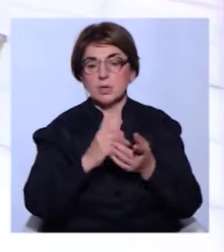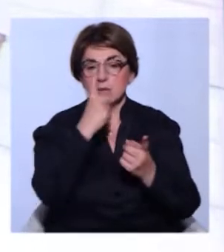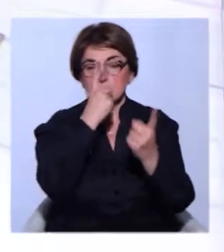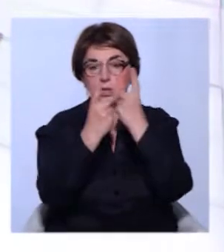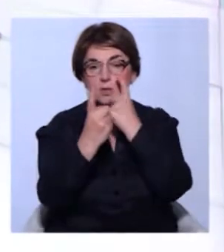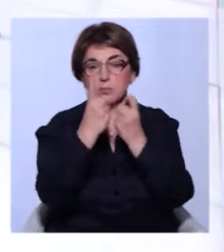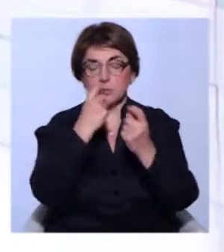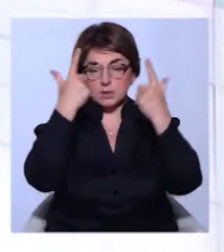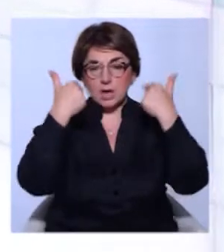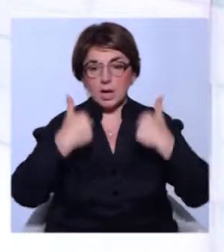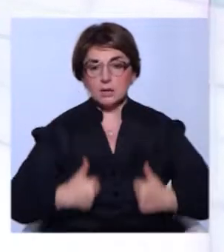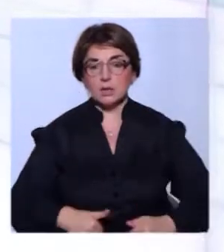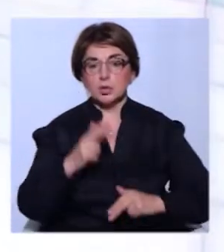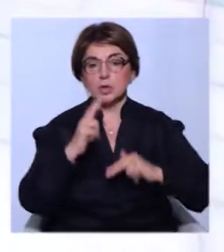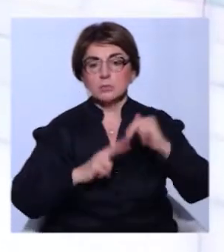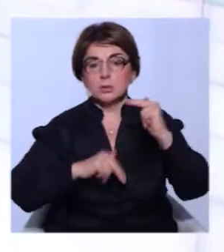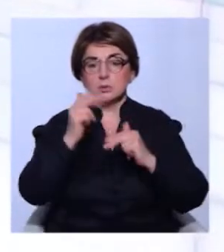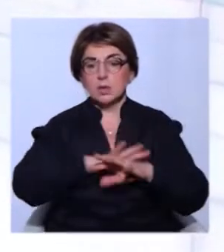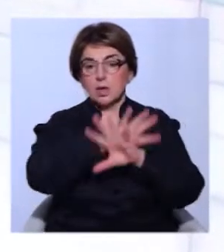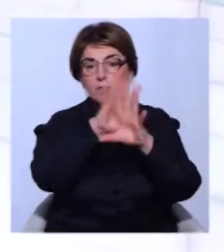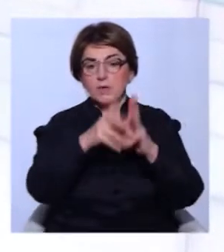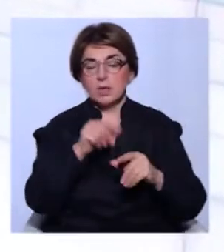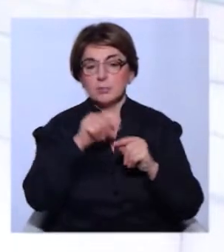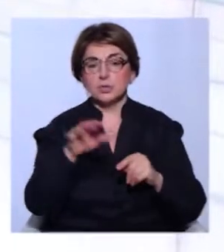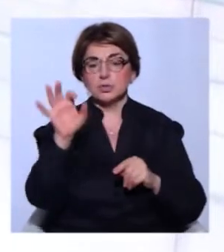ინფორმაცია ჩვენი სტრუქტურისა და ცხოველქმედების შესახებ.